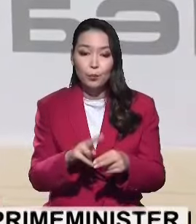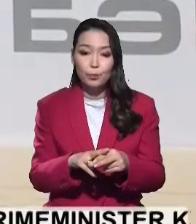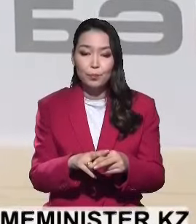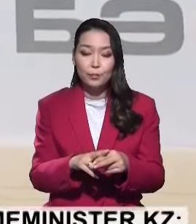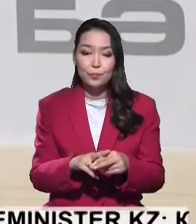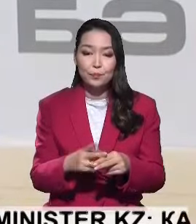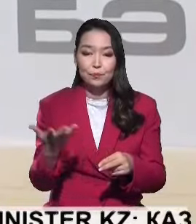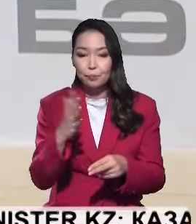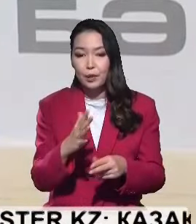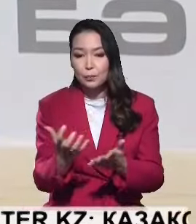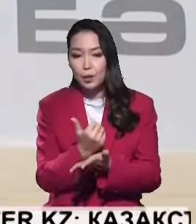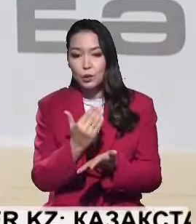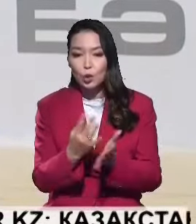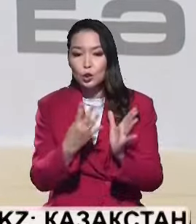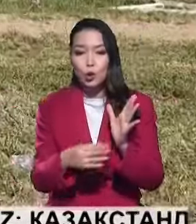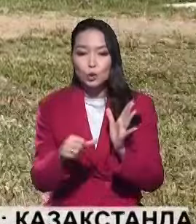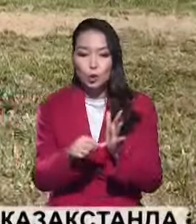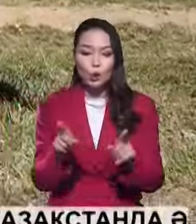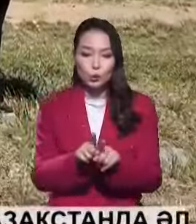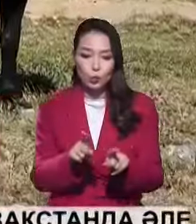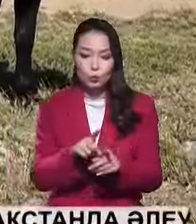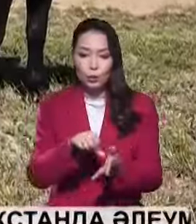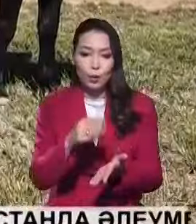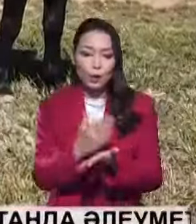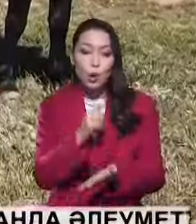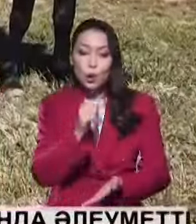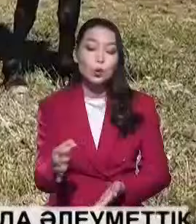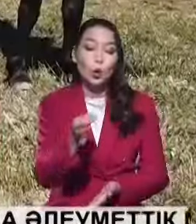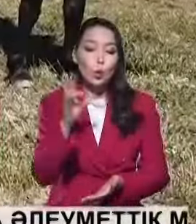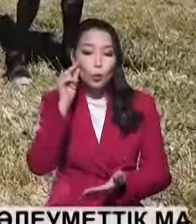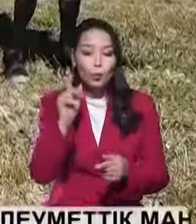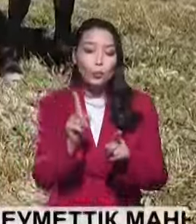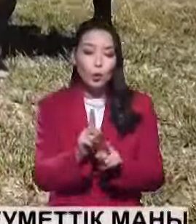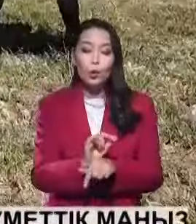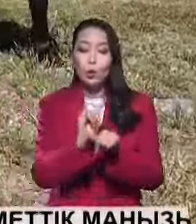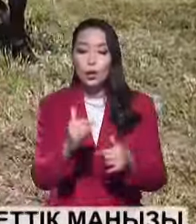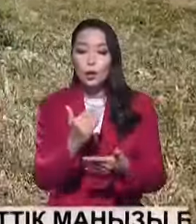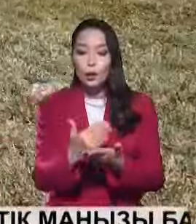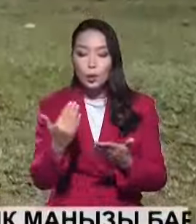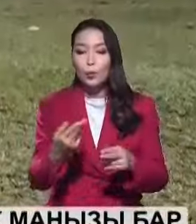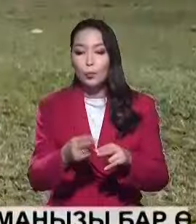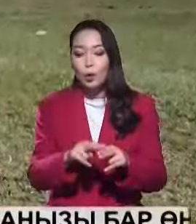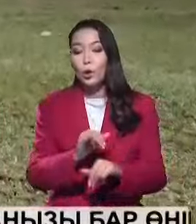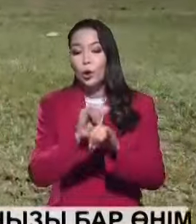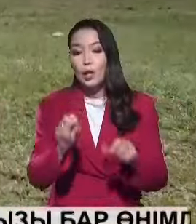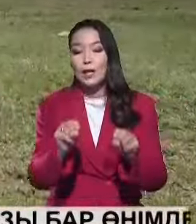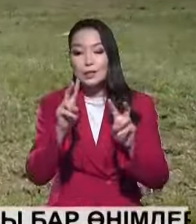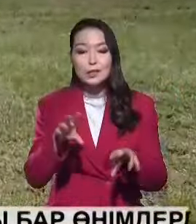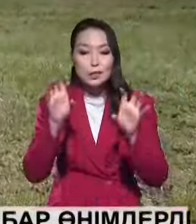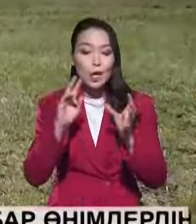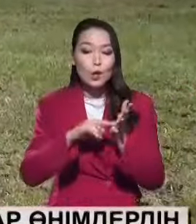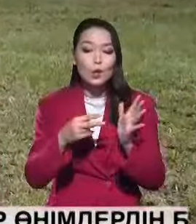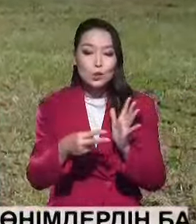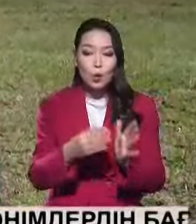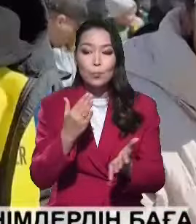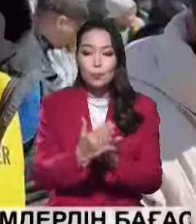бәйгеге 96 миллион ақша бөлінген. Қостанай жылқысының саны қазір 300-ге жетпейді. Оның тұқымын сақтап көбейту үшін арнайы заң жобасы әзірленді. Бұл